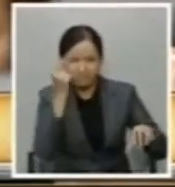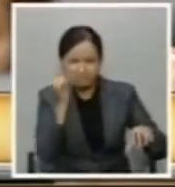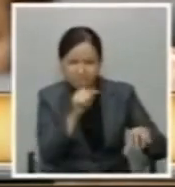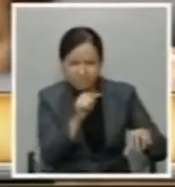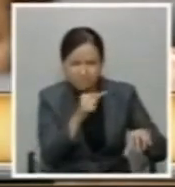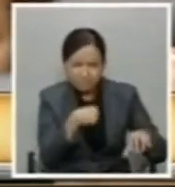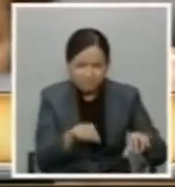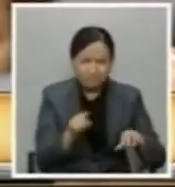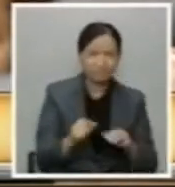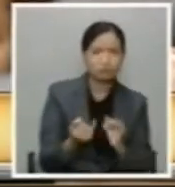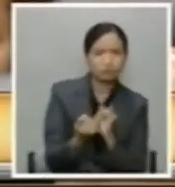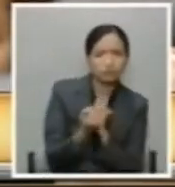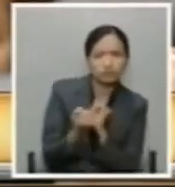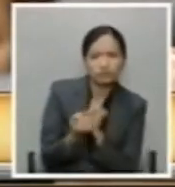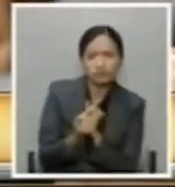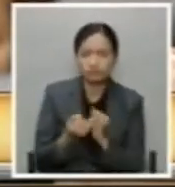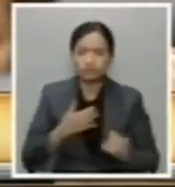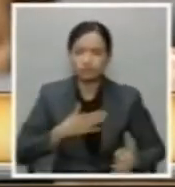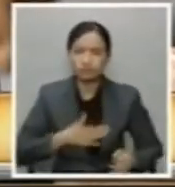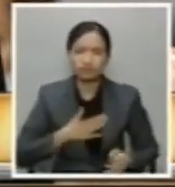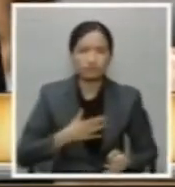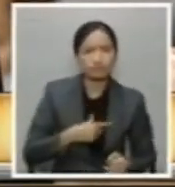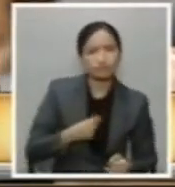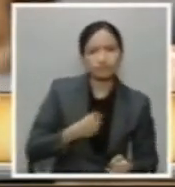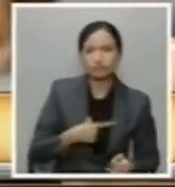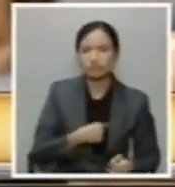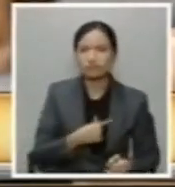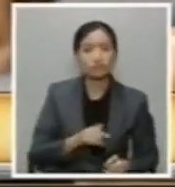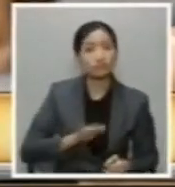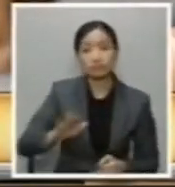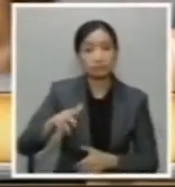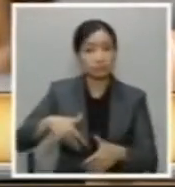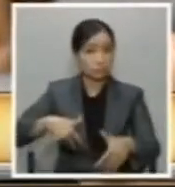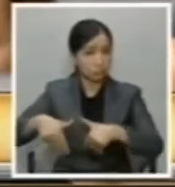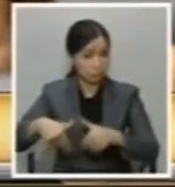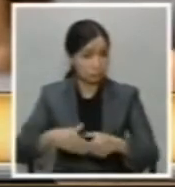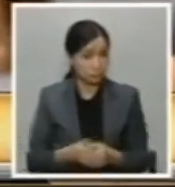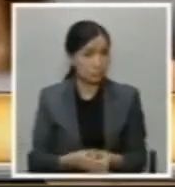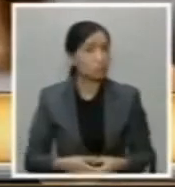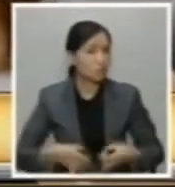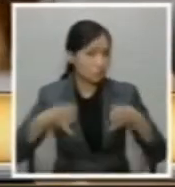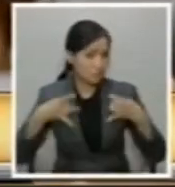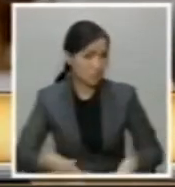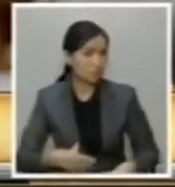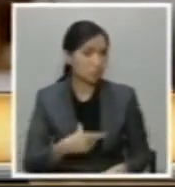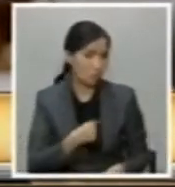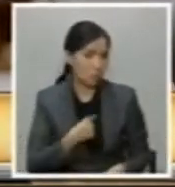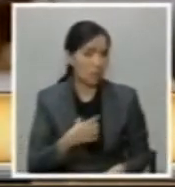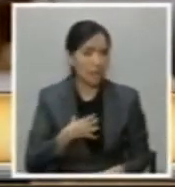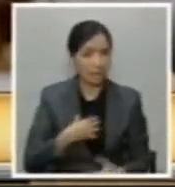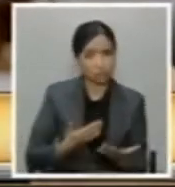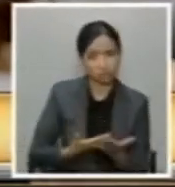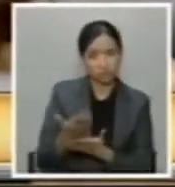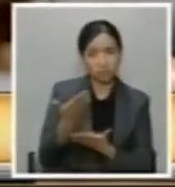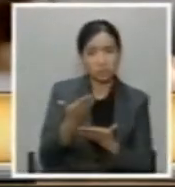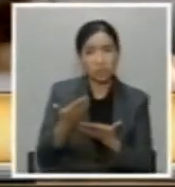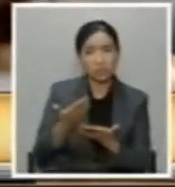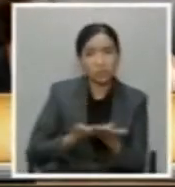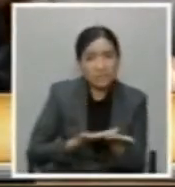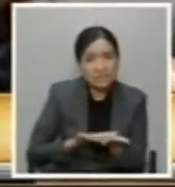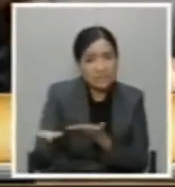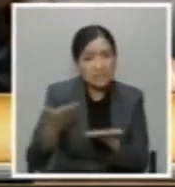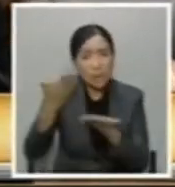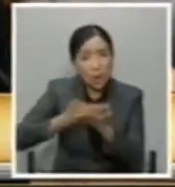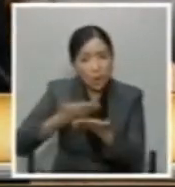ความคุ้นเคยนะครับหรือความพึงพอใจของประชาชนในการที่จะเสี่ยงโชคในการที่จะซื้อลอตเตอรี่ให้มีผ